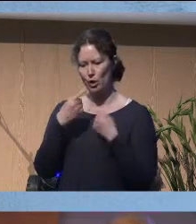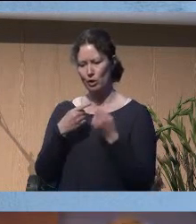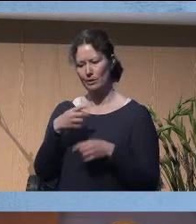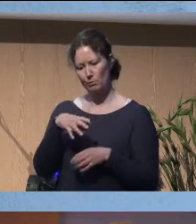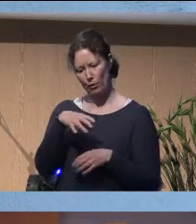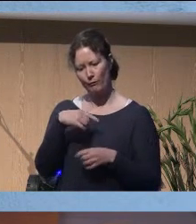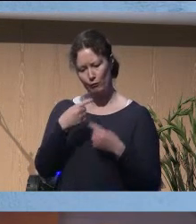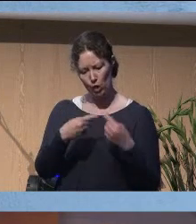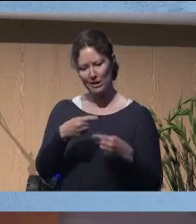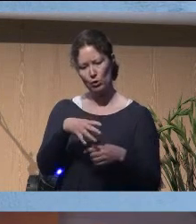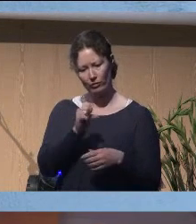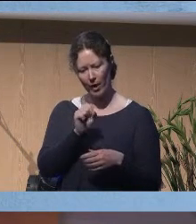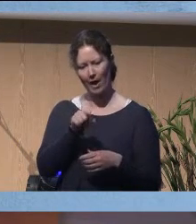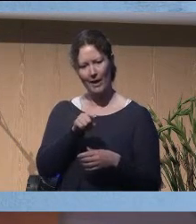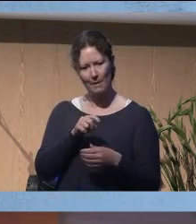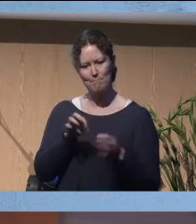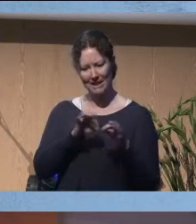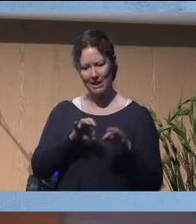det medikamentet.